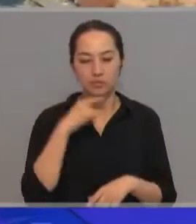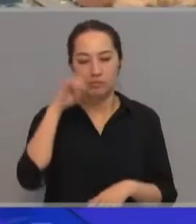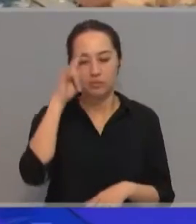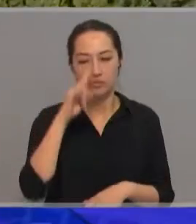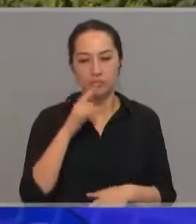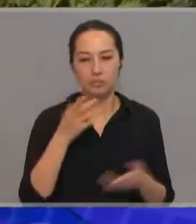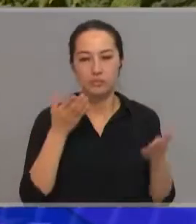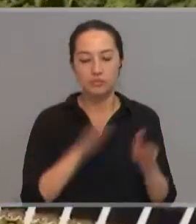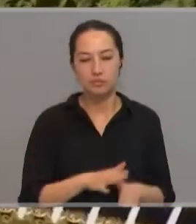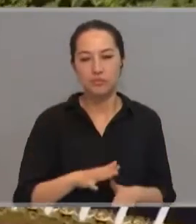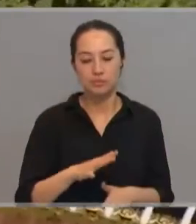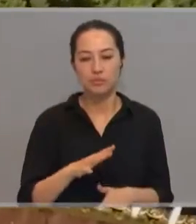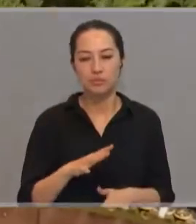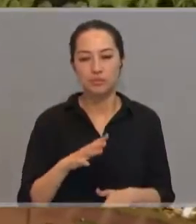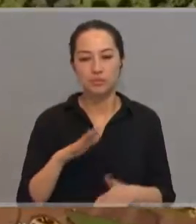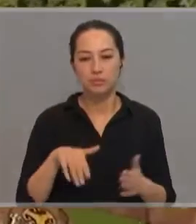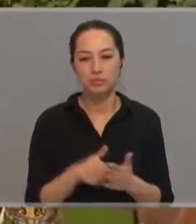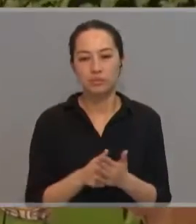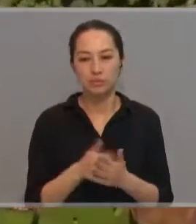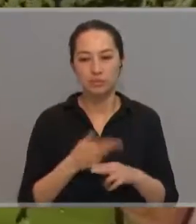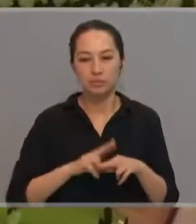Казахстан, остаются актуальными до сих пор.